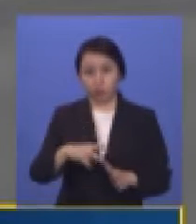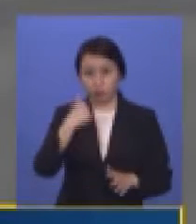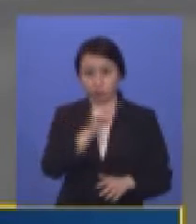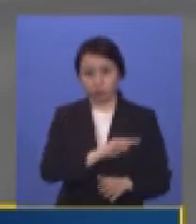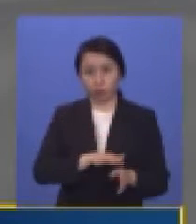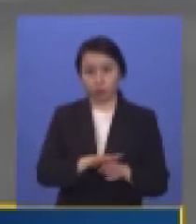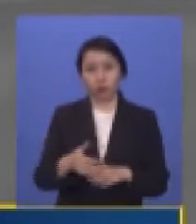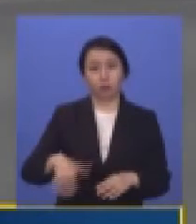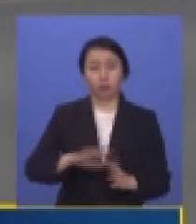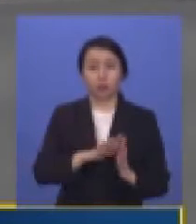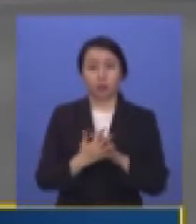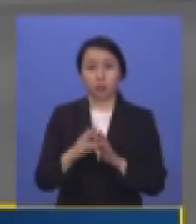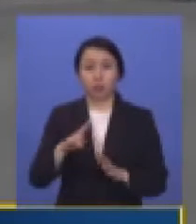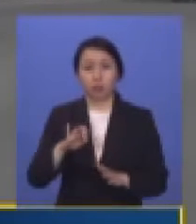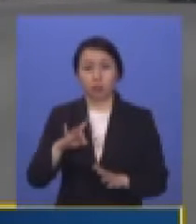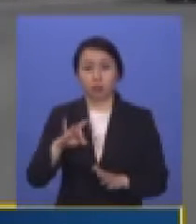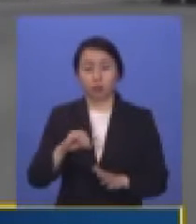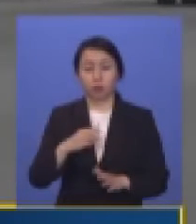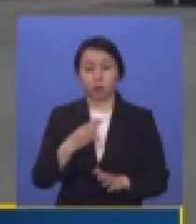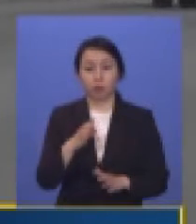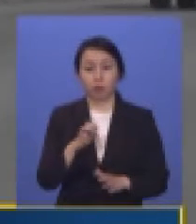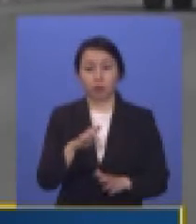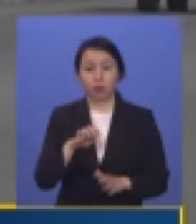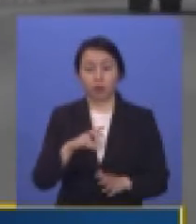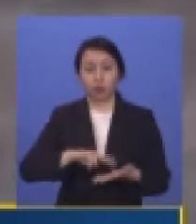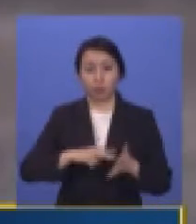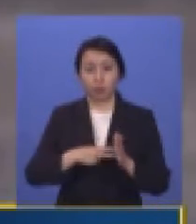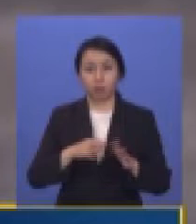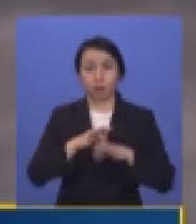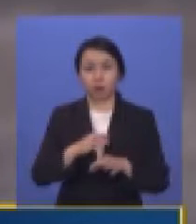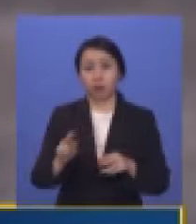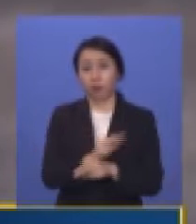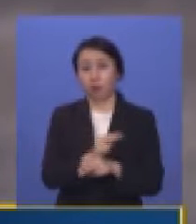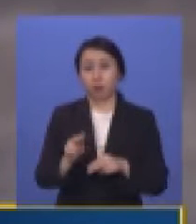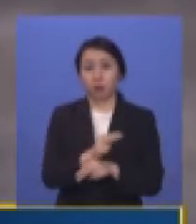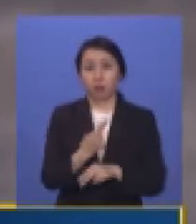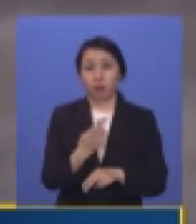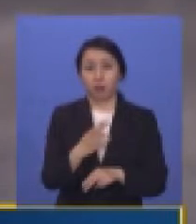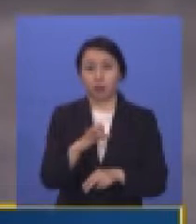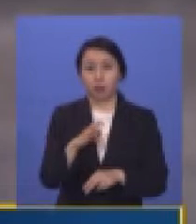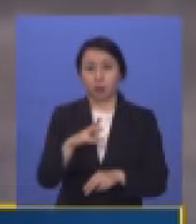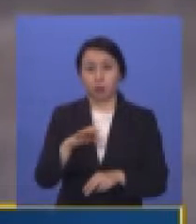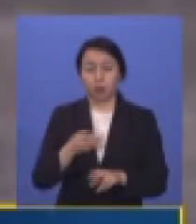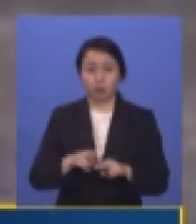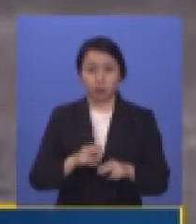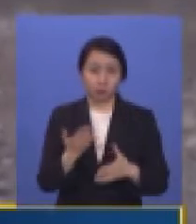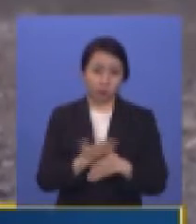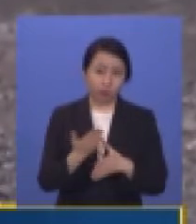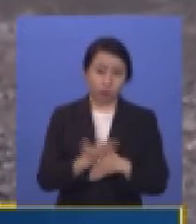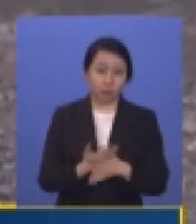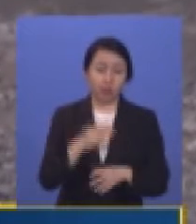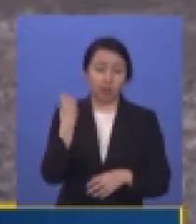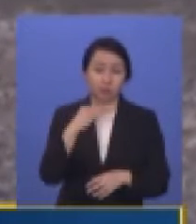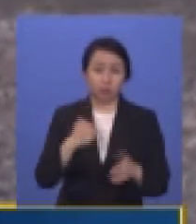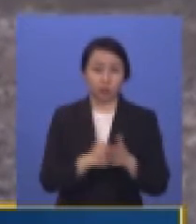уже выполнили в селах Черновое, Будённое, Токсанби и Берлик. В планах провести ремонт в Разгульном, Шаптыколе и Ломоносовке. Это поможет довести показатель